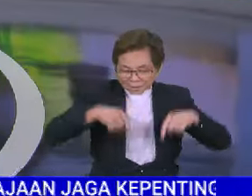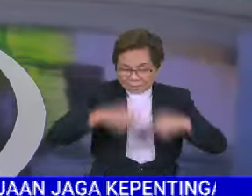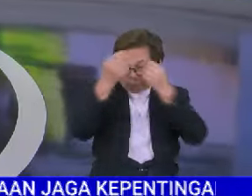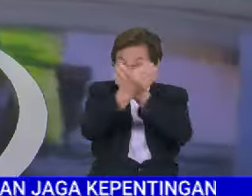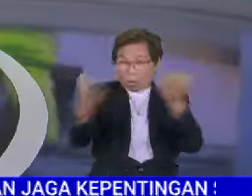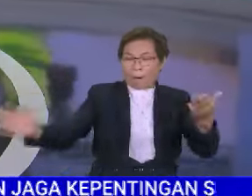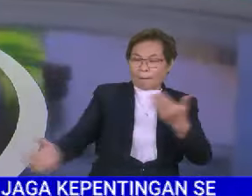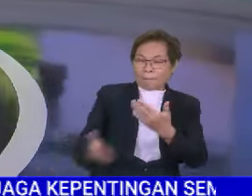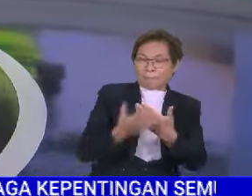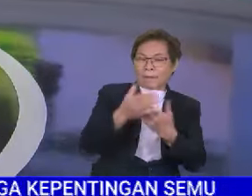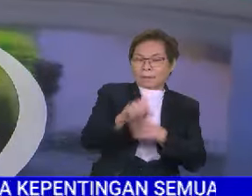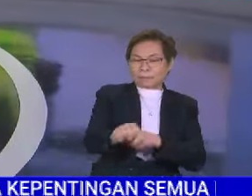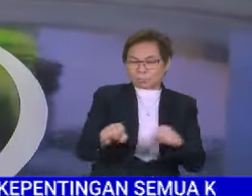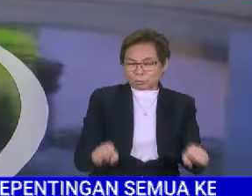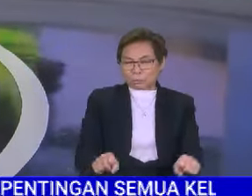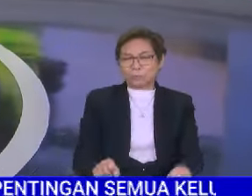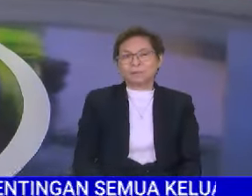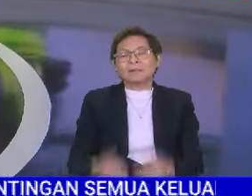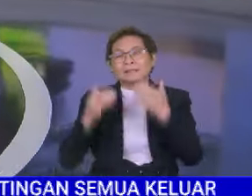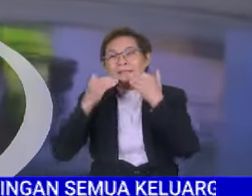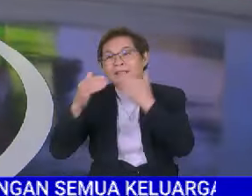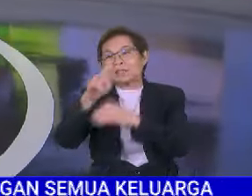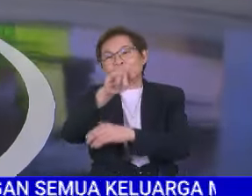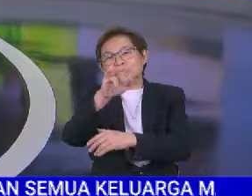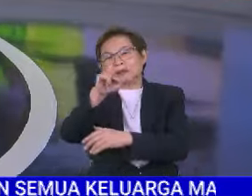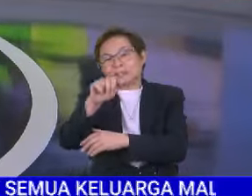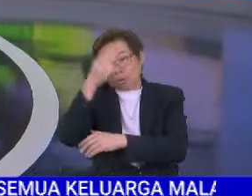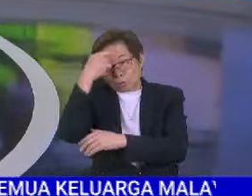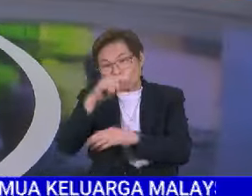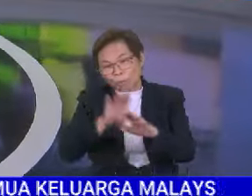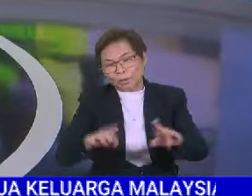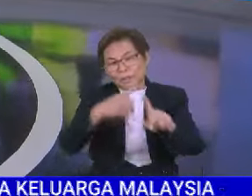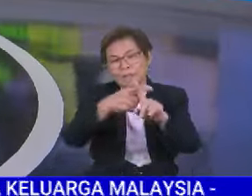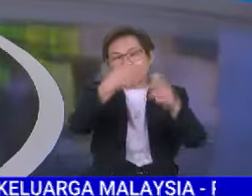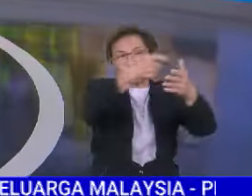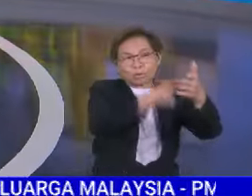Kembali ke studio. Baik, terima kasih Tina untuk perkembangan dari Tol Gombak.